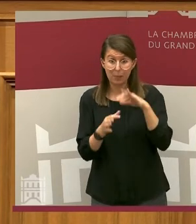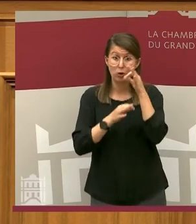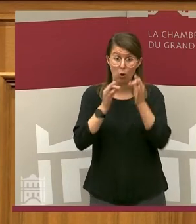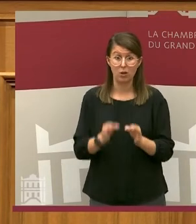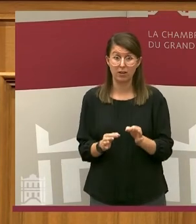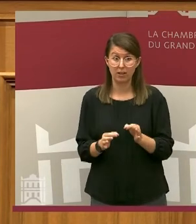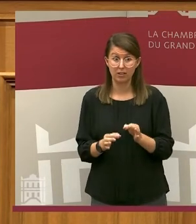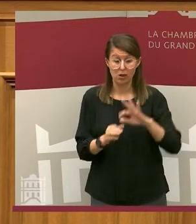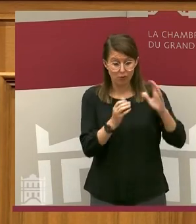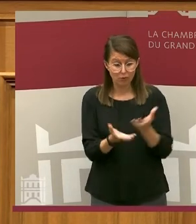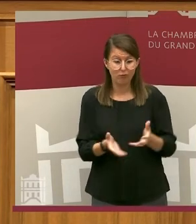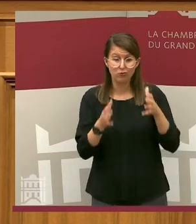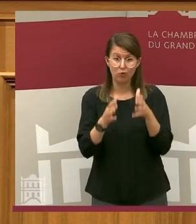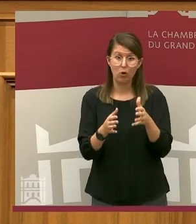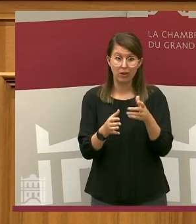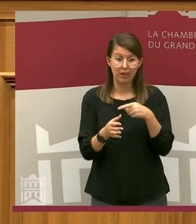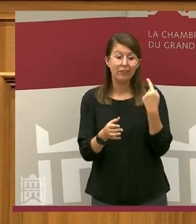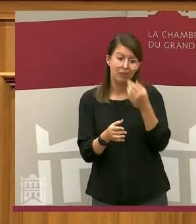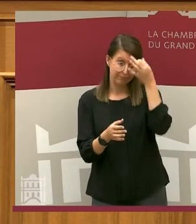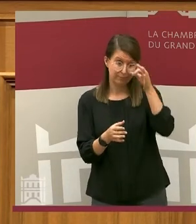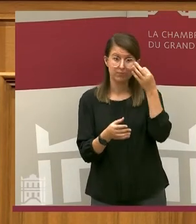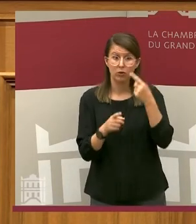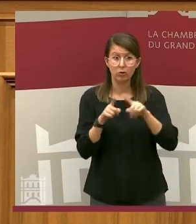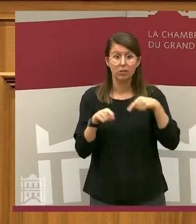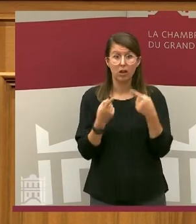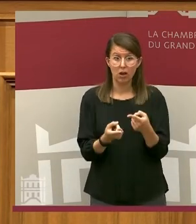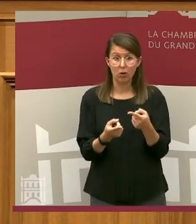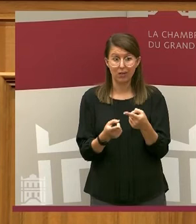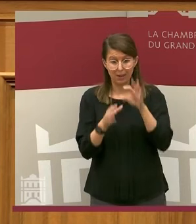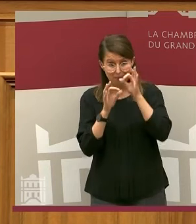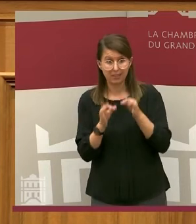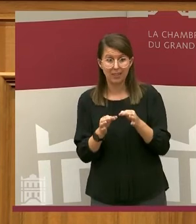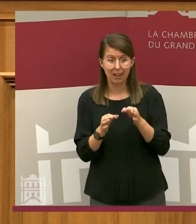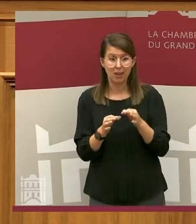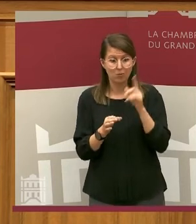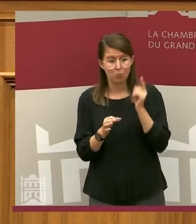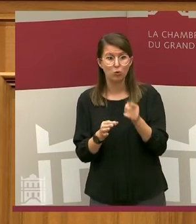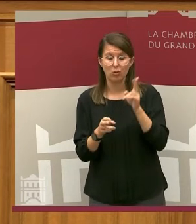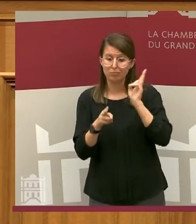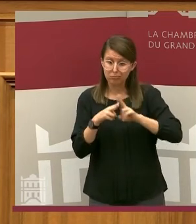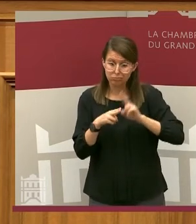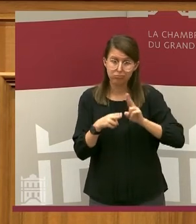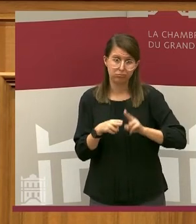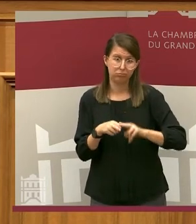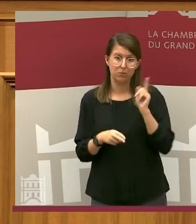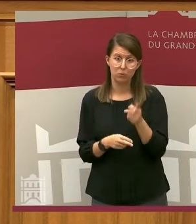Fond begrüßen, an der Form und am Detail, aber noch viel zu schaffen